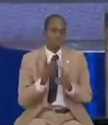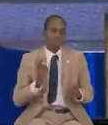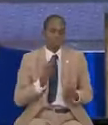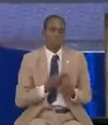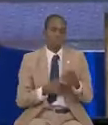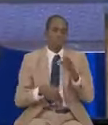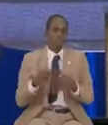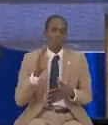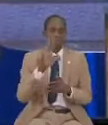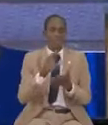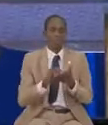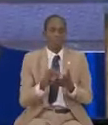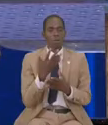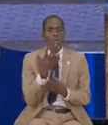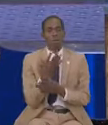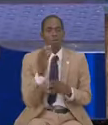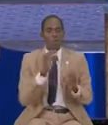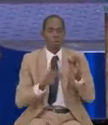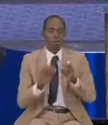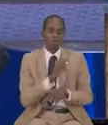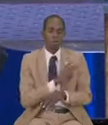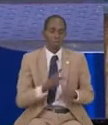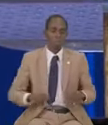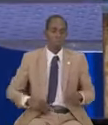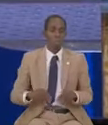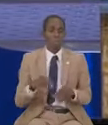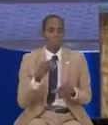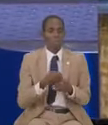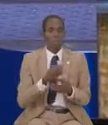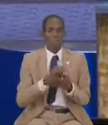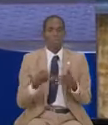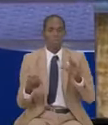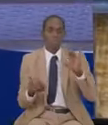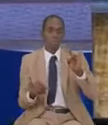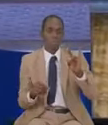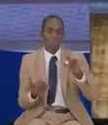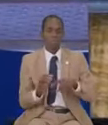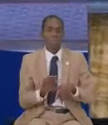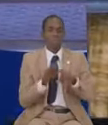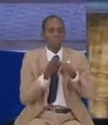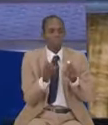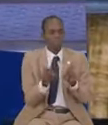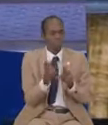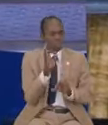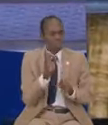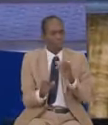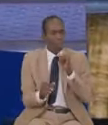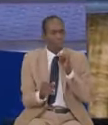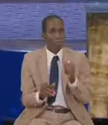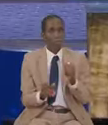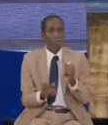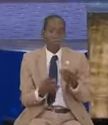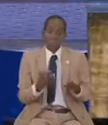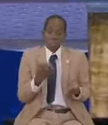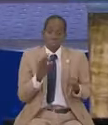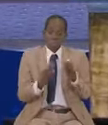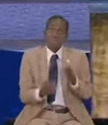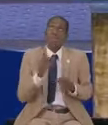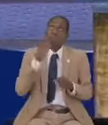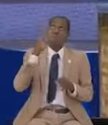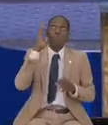roi le verset 18 dit sinon sache même